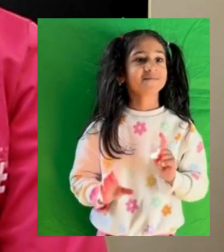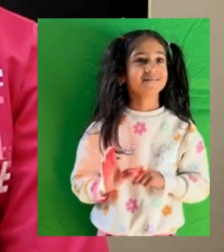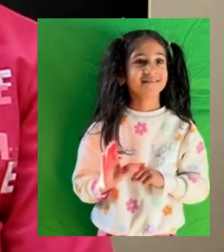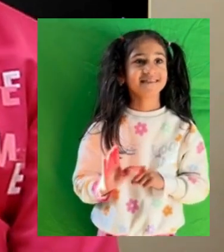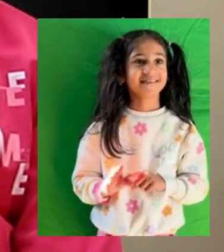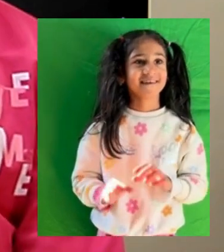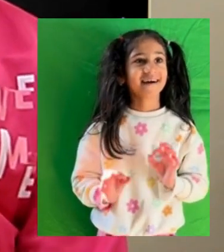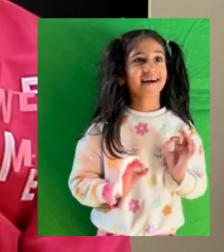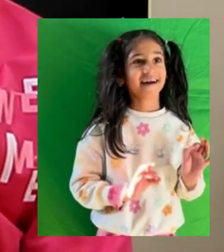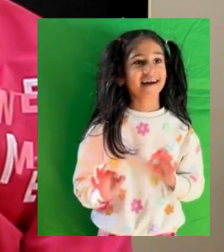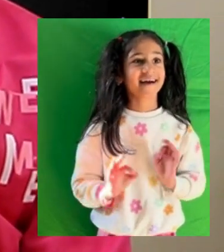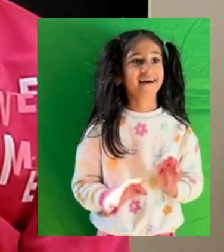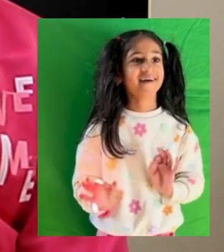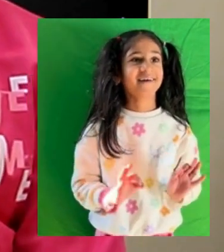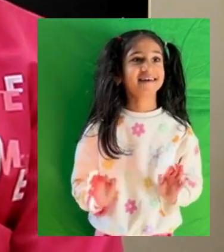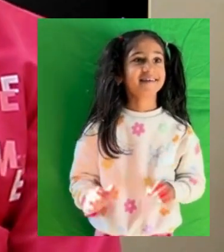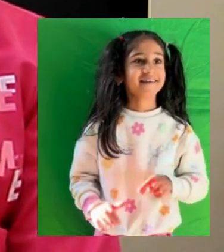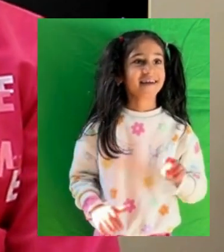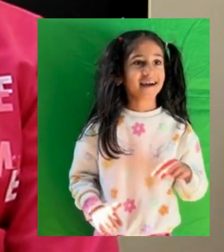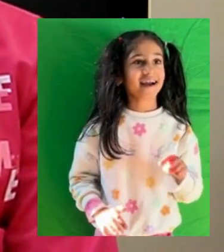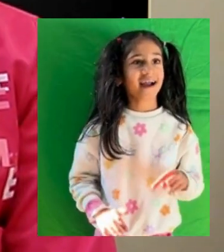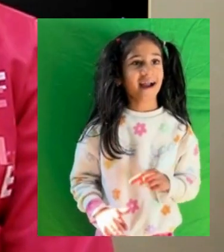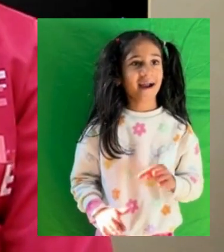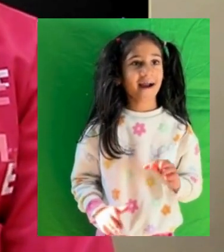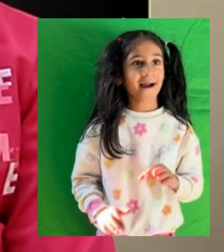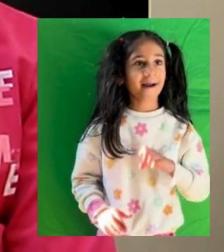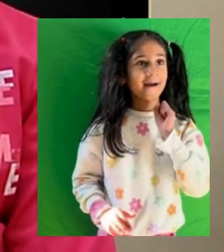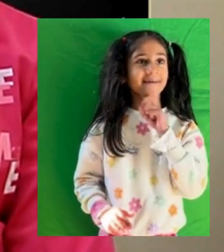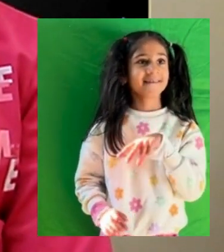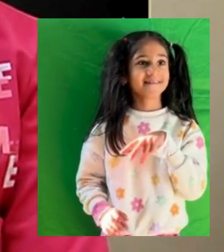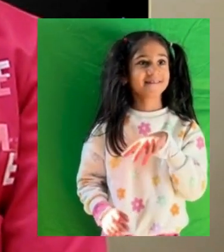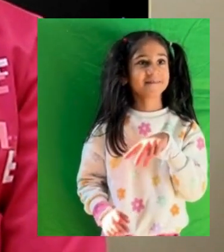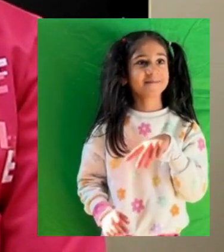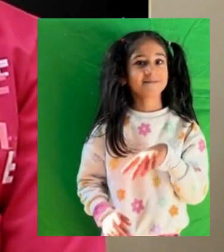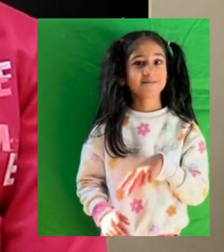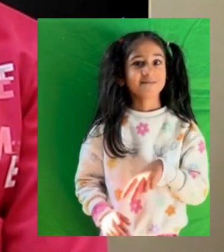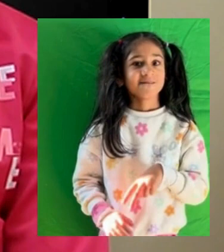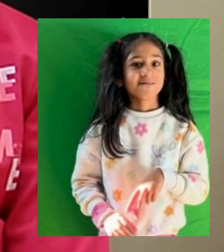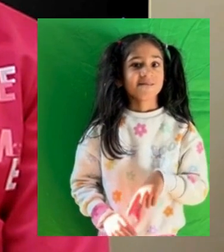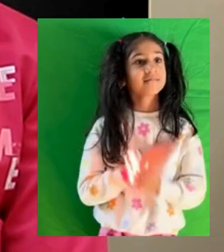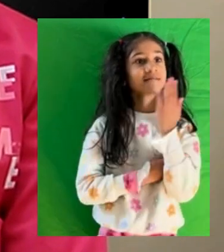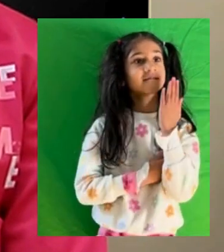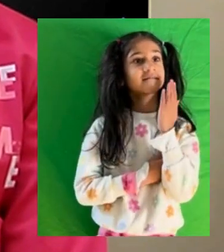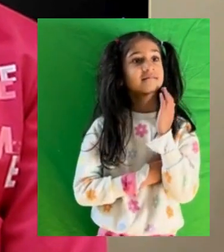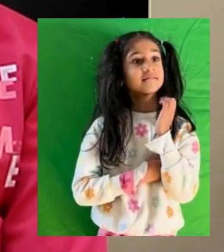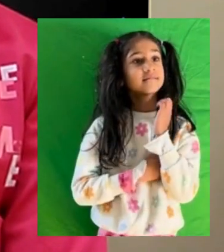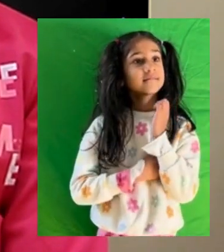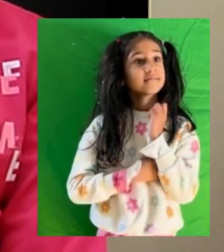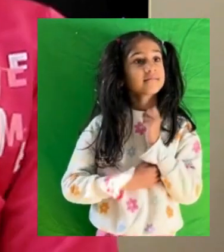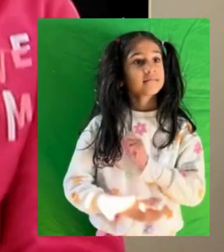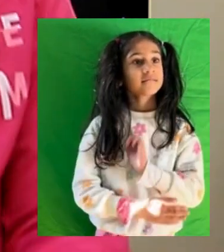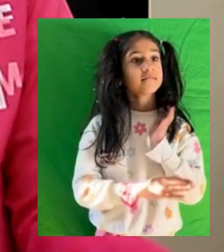daukagu. Preslenengo partaidea, nortzuk zarete.